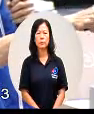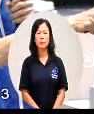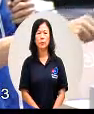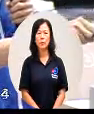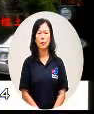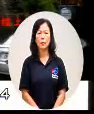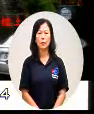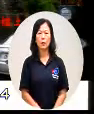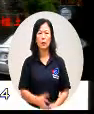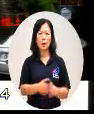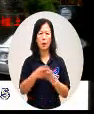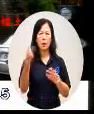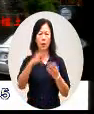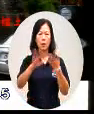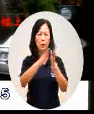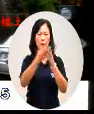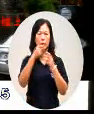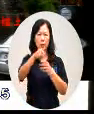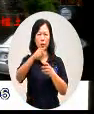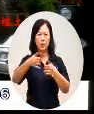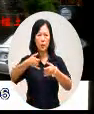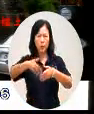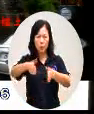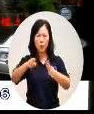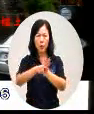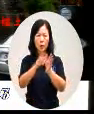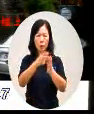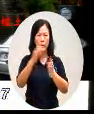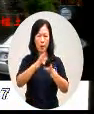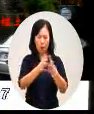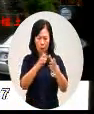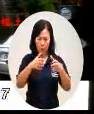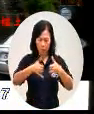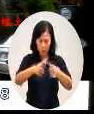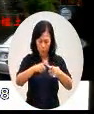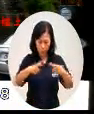中义八九项开拓，中义八九项